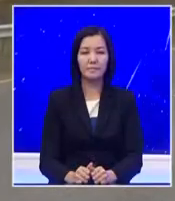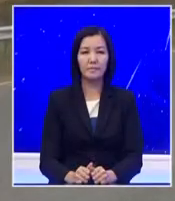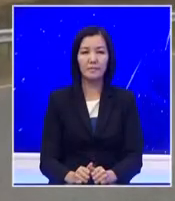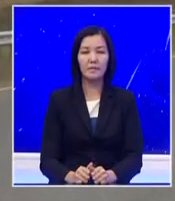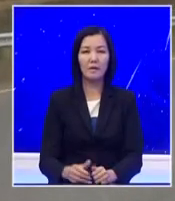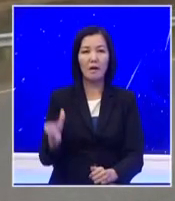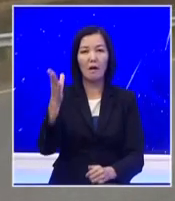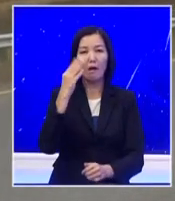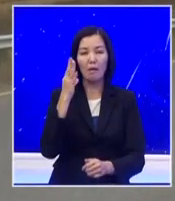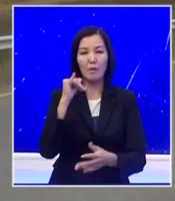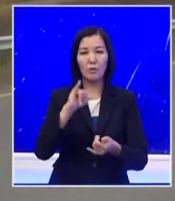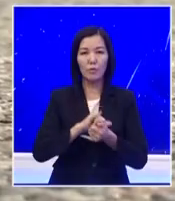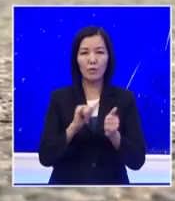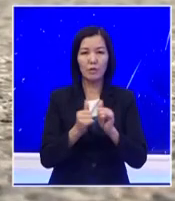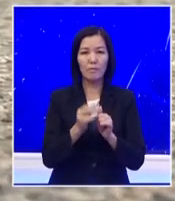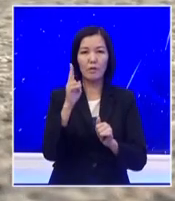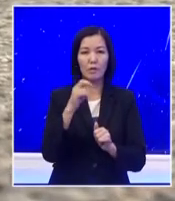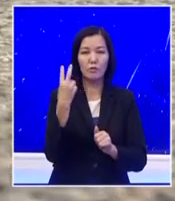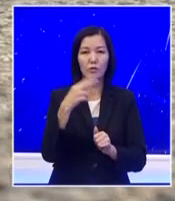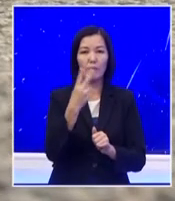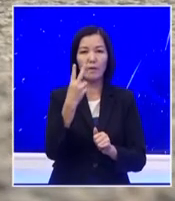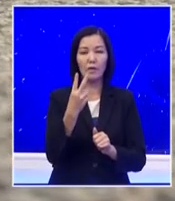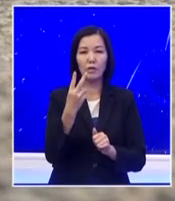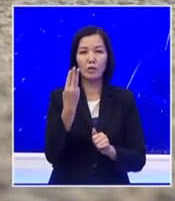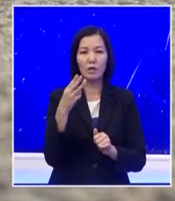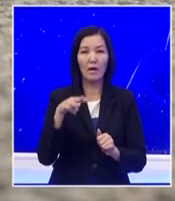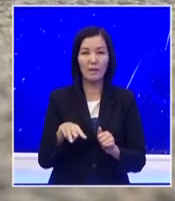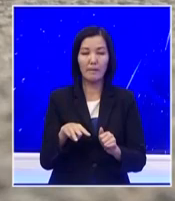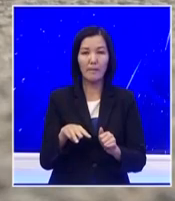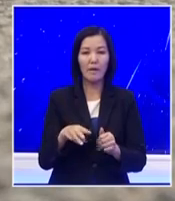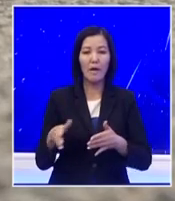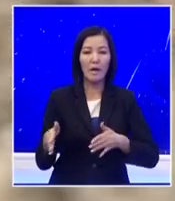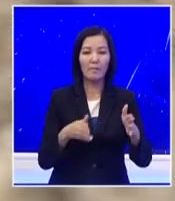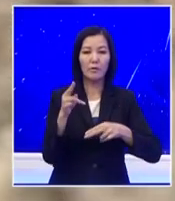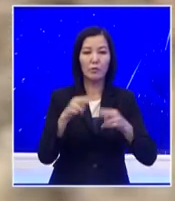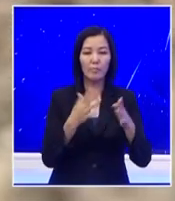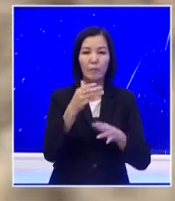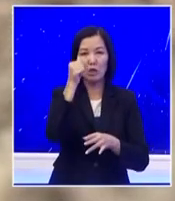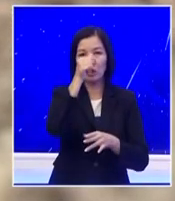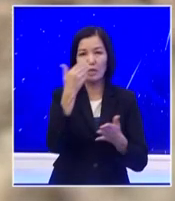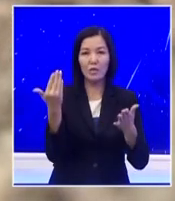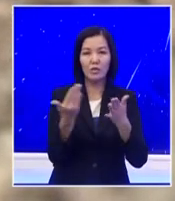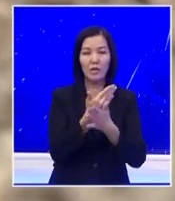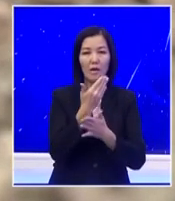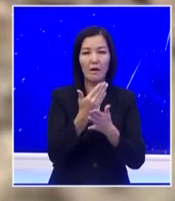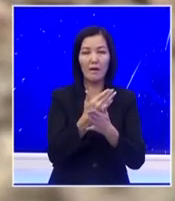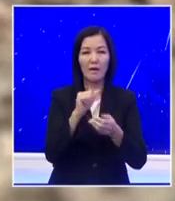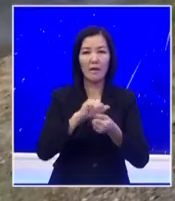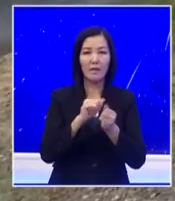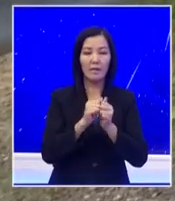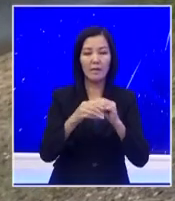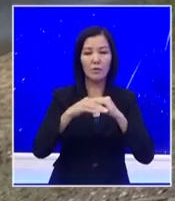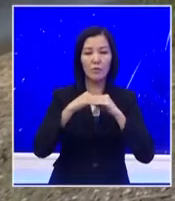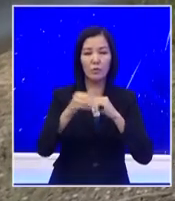Мынау Алматы-Өскемен бағытының 222 шақырымы. Бұл автомобиль жолының салынғанына 5 жыл. Жаңа трассаға асфальт жақсы